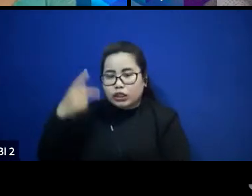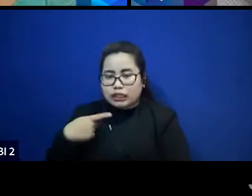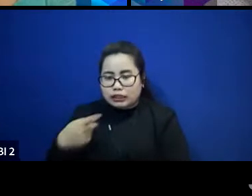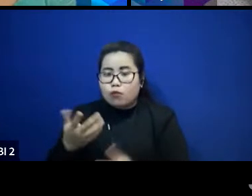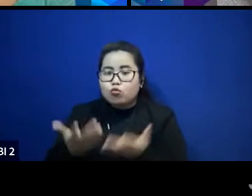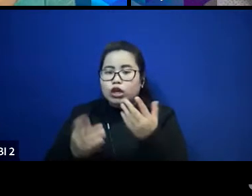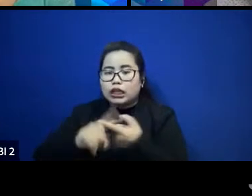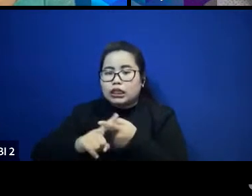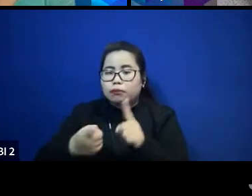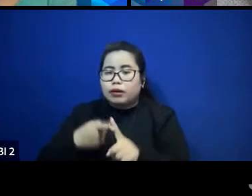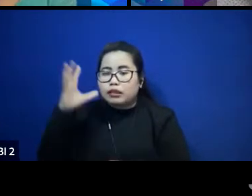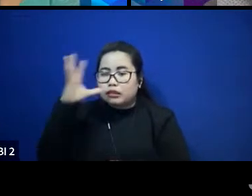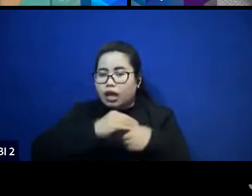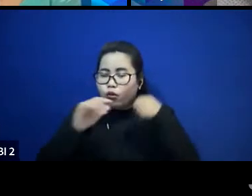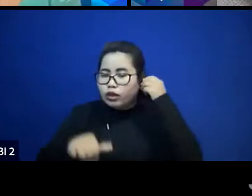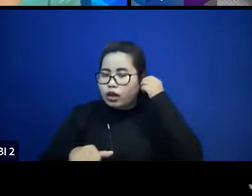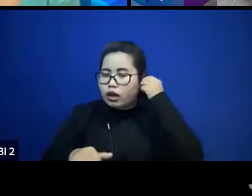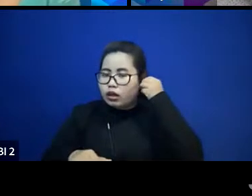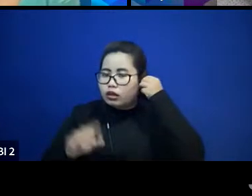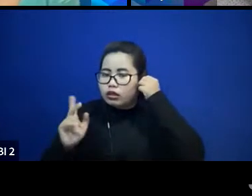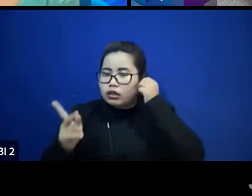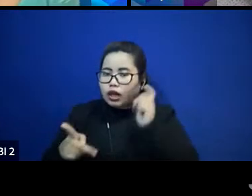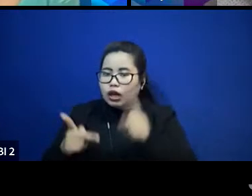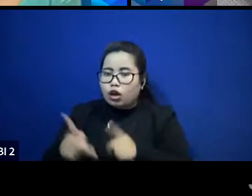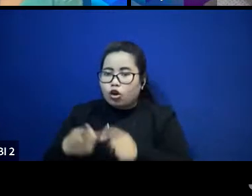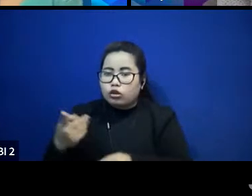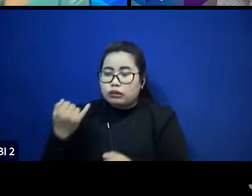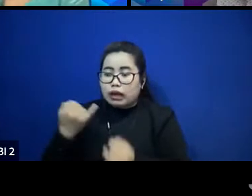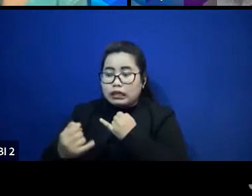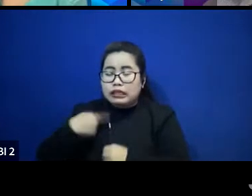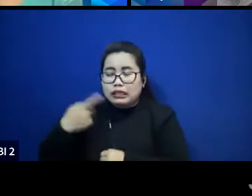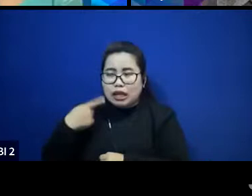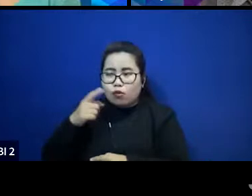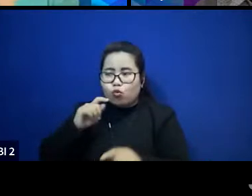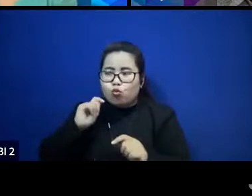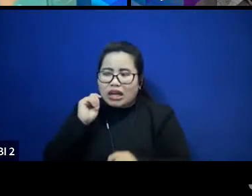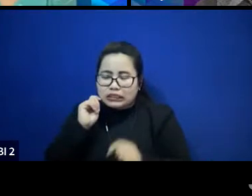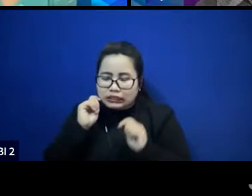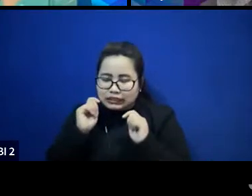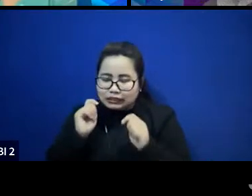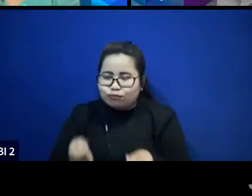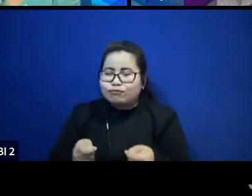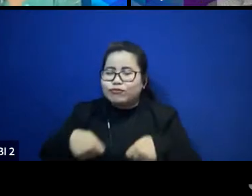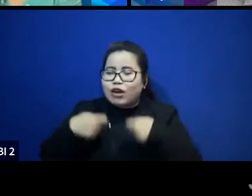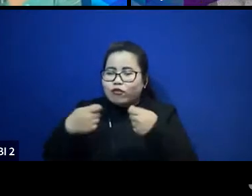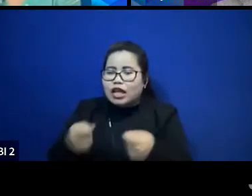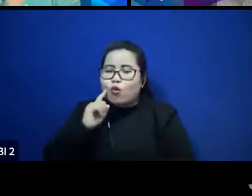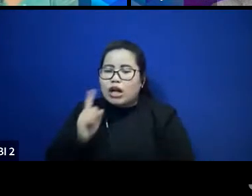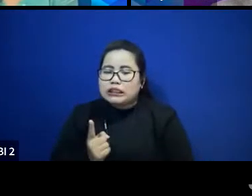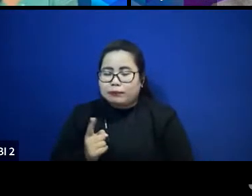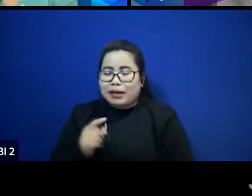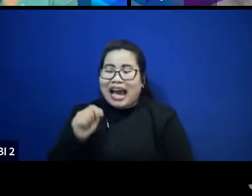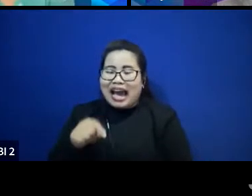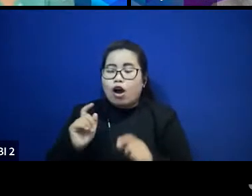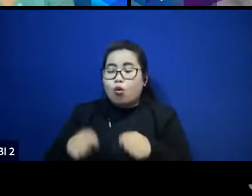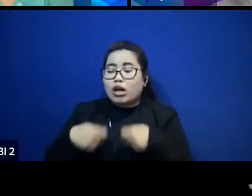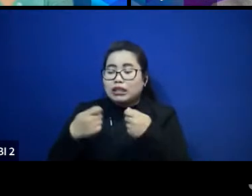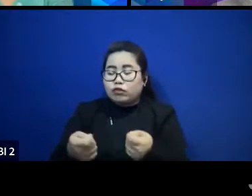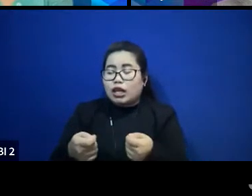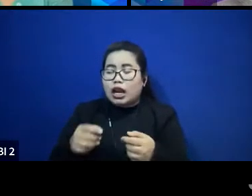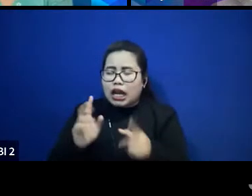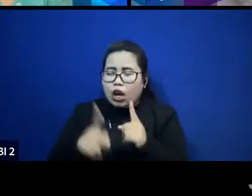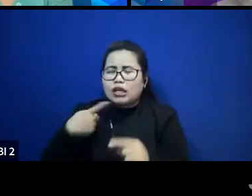juga belakangan ini kan kita mewajibkan untuk pendaftaran pendaftaran itu adalah tadi Ayo kita memang menargetkan